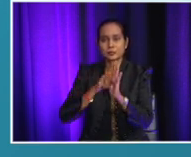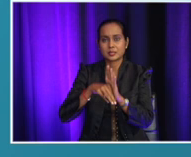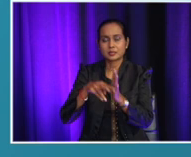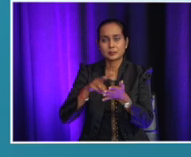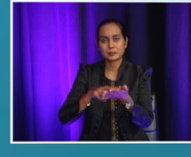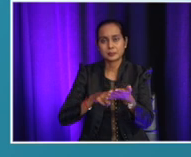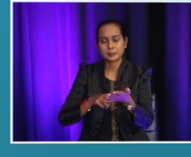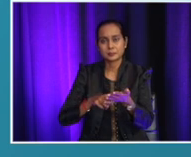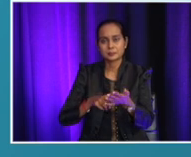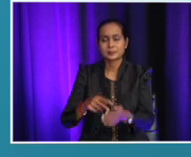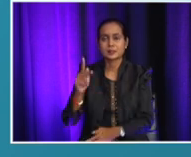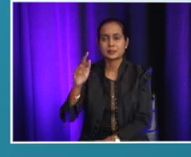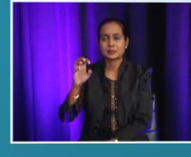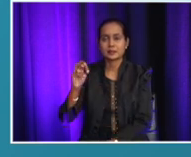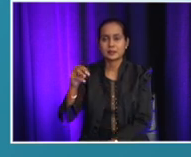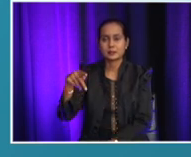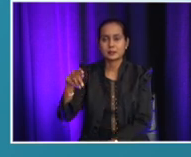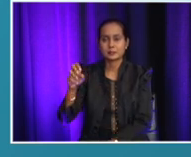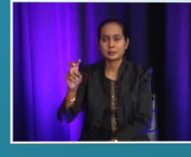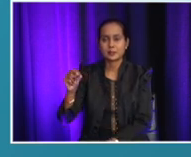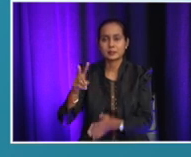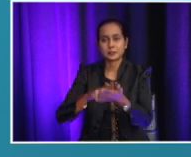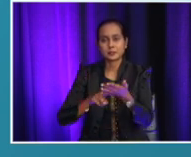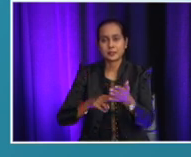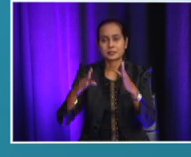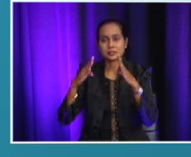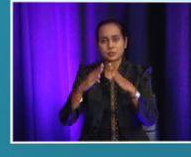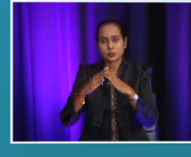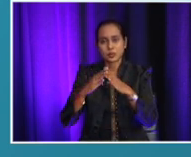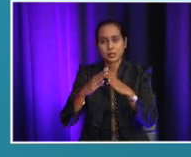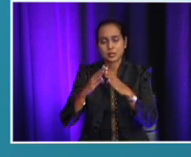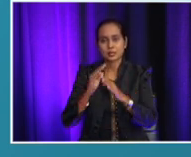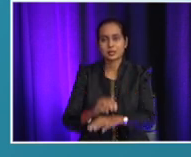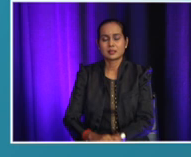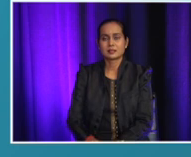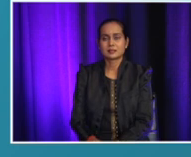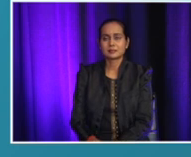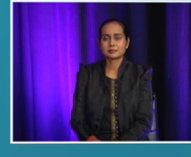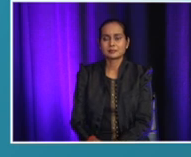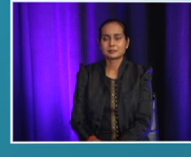di rumah Tadi ada kawan kita Nadira Kenapa Nadira tak diberikan bintang